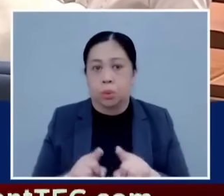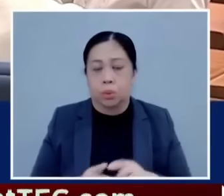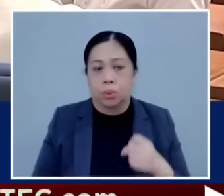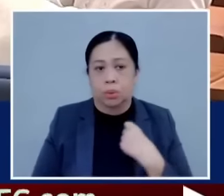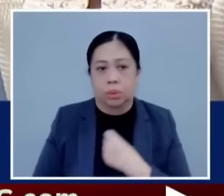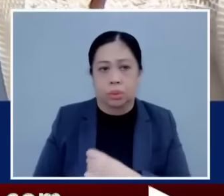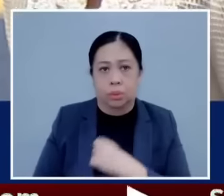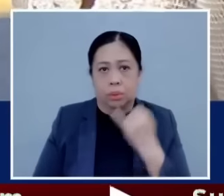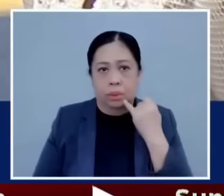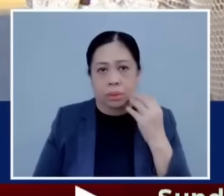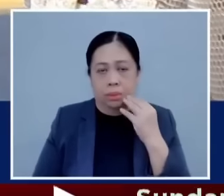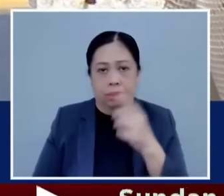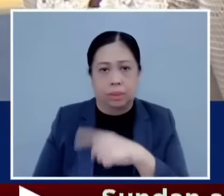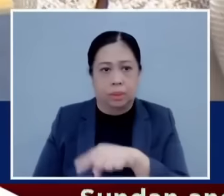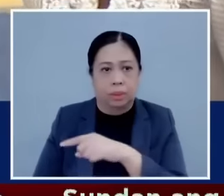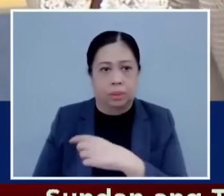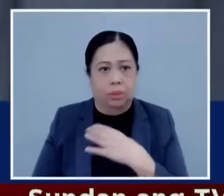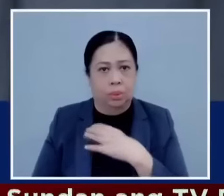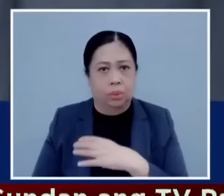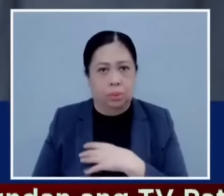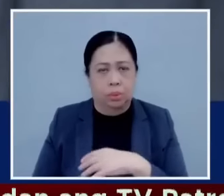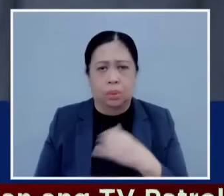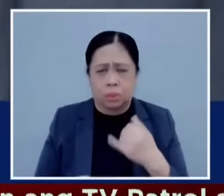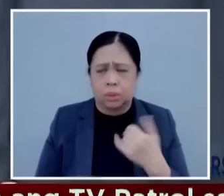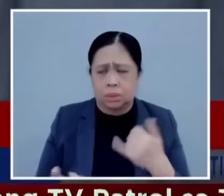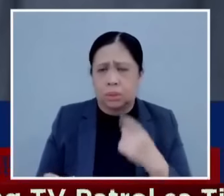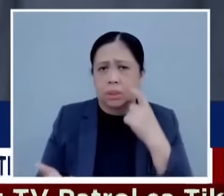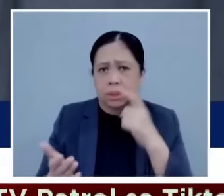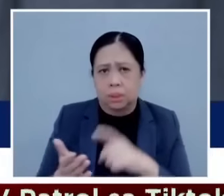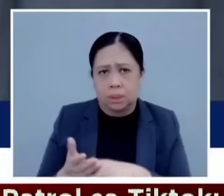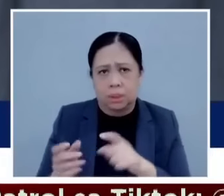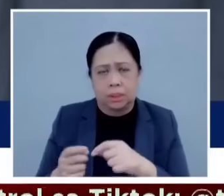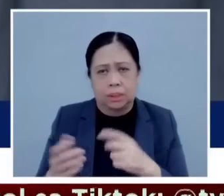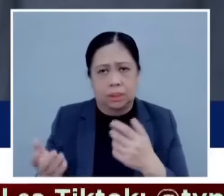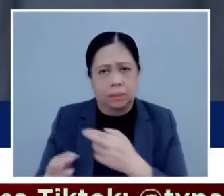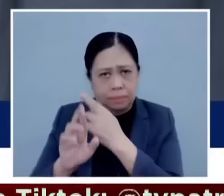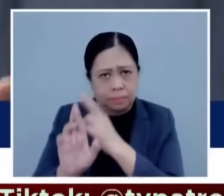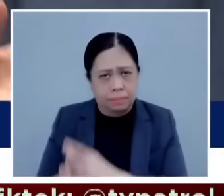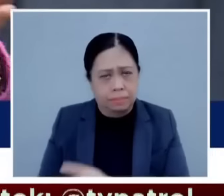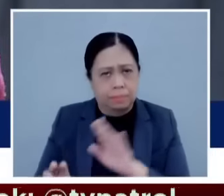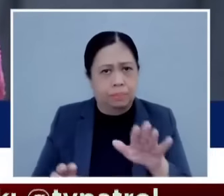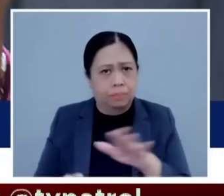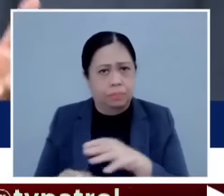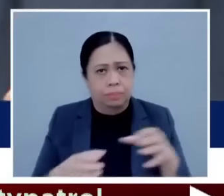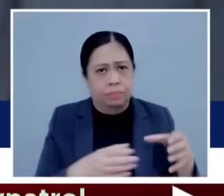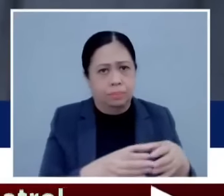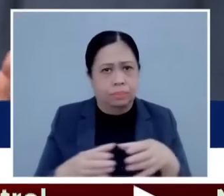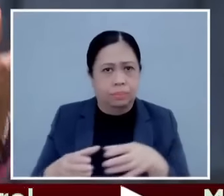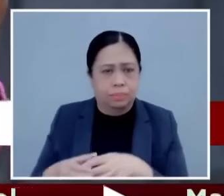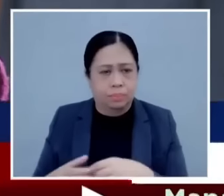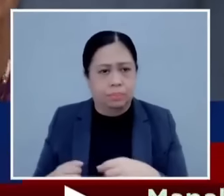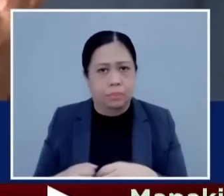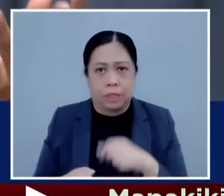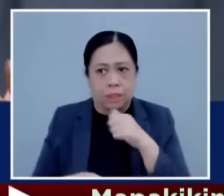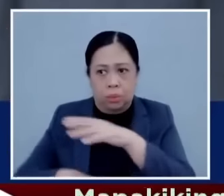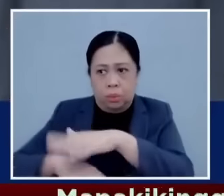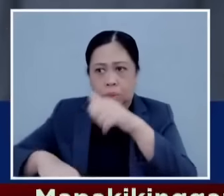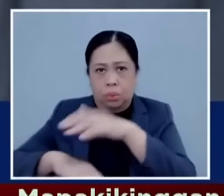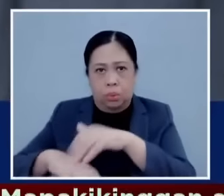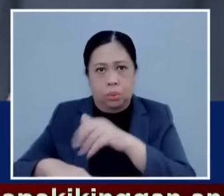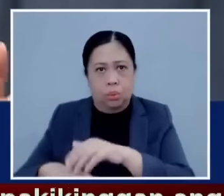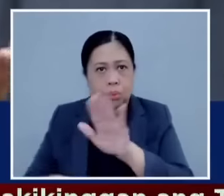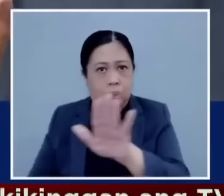sa mga kongresista. Kinikilala pa rin natin ang interparliamentary courtesy. Hindi ko nga sinabi na yung mga empleyado